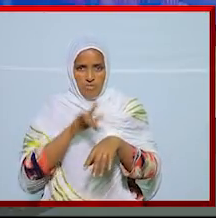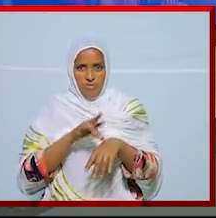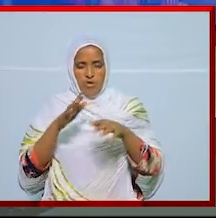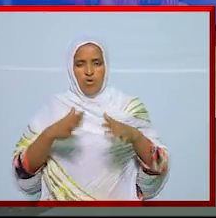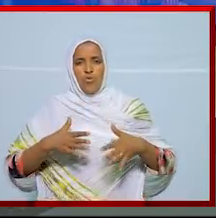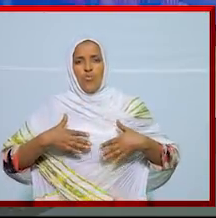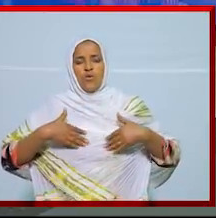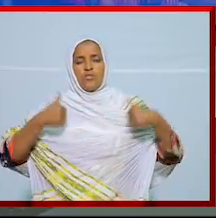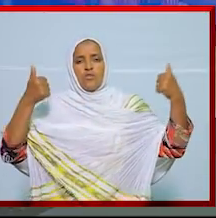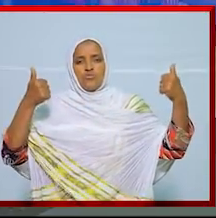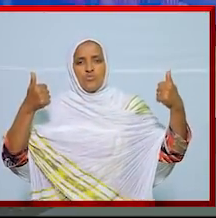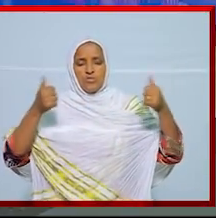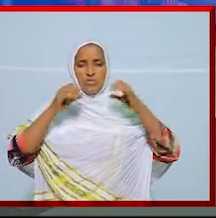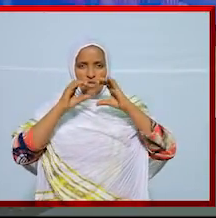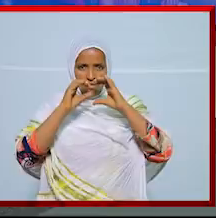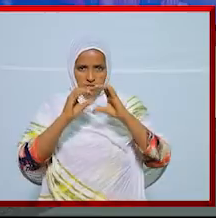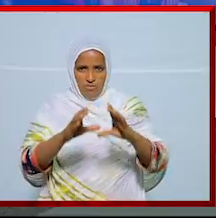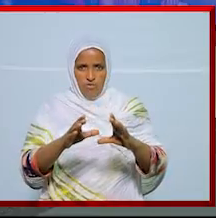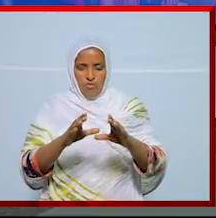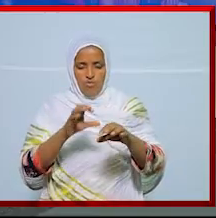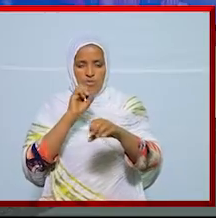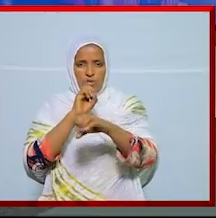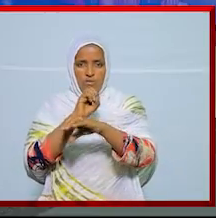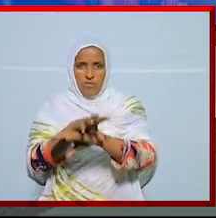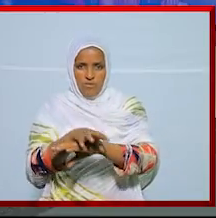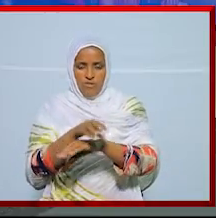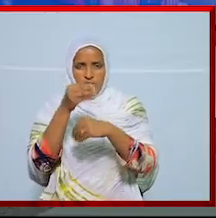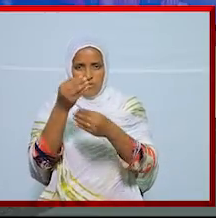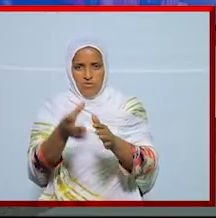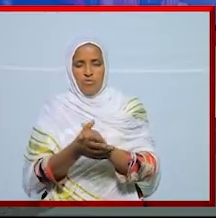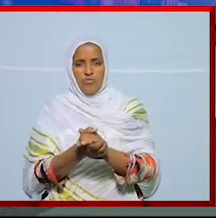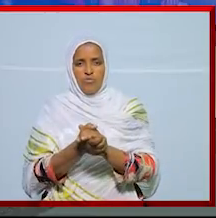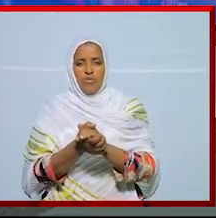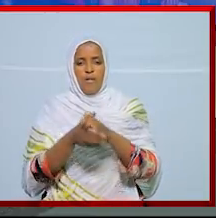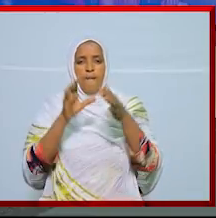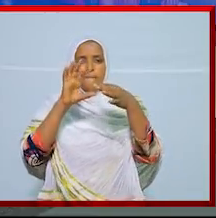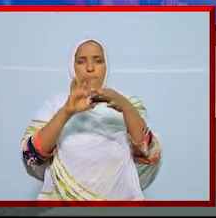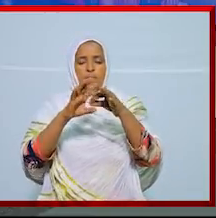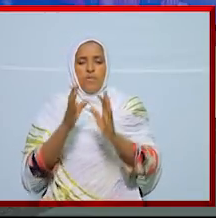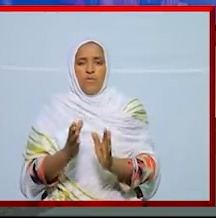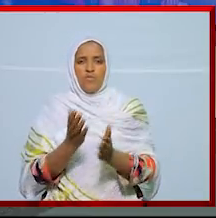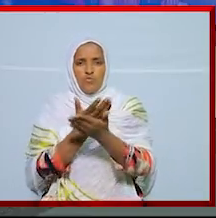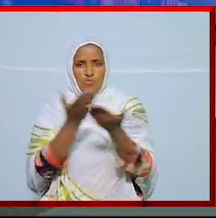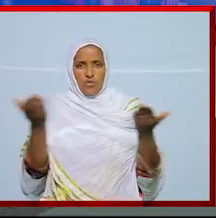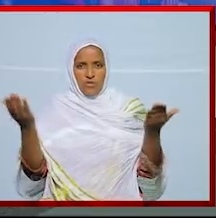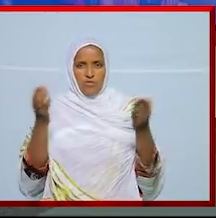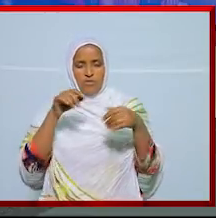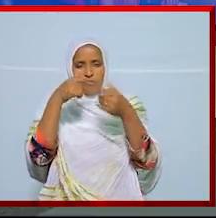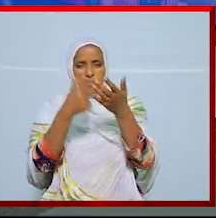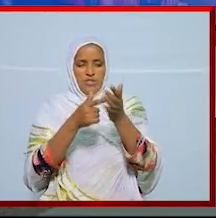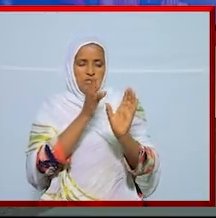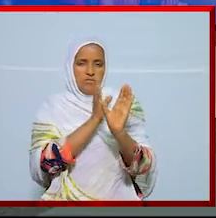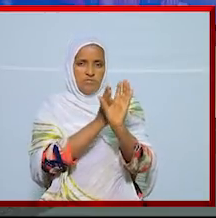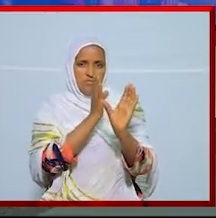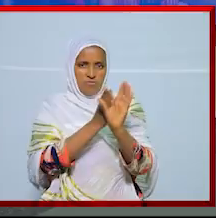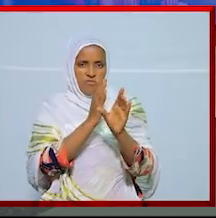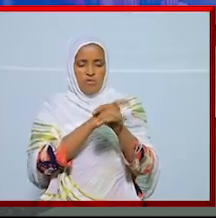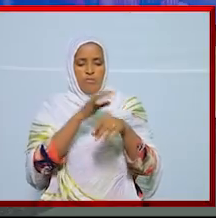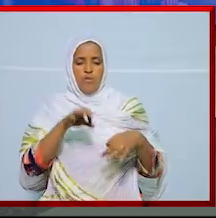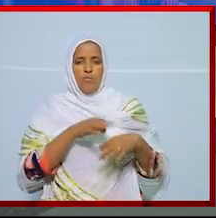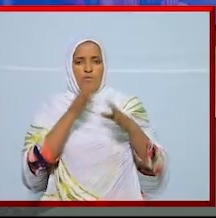ላይ ወጣቶችን ያስተምራሉ፣ ይመክራሉ። በማህበራዊ ጉዳይ፣